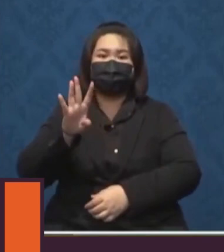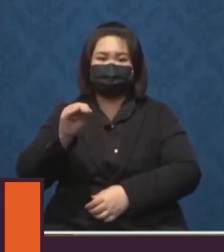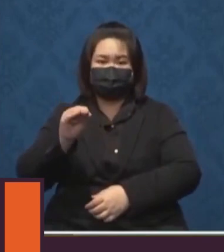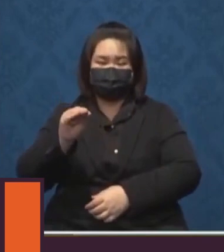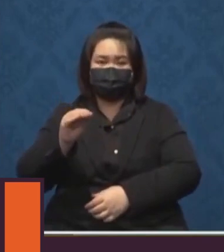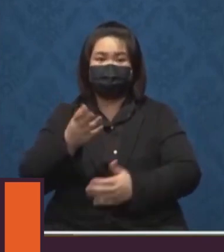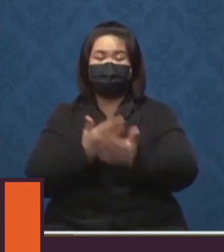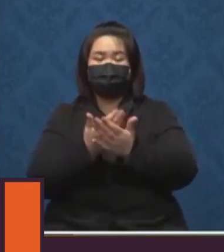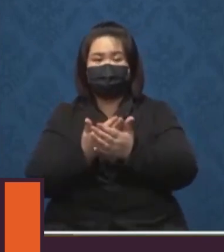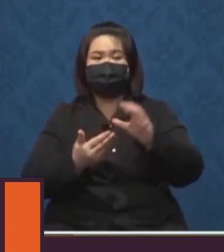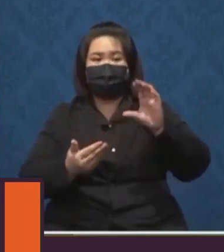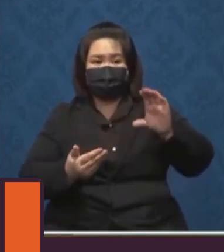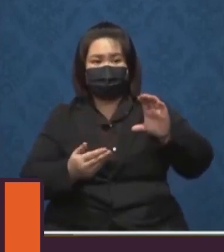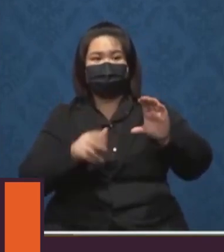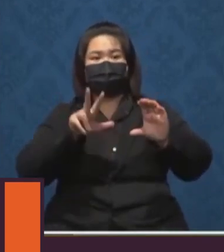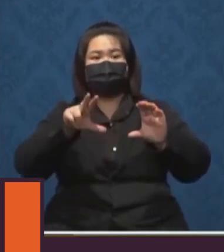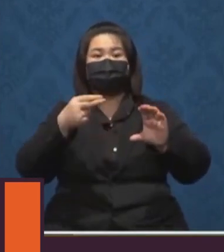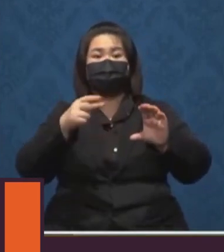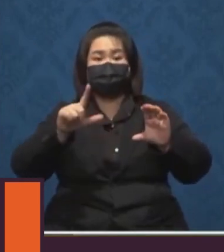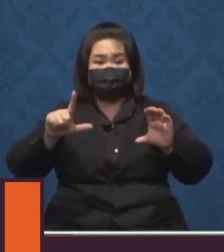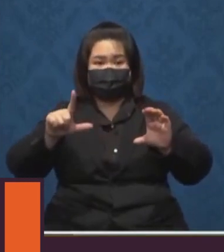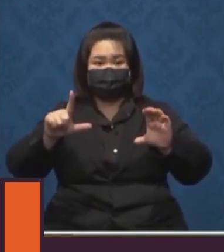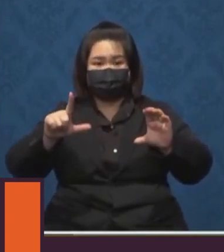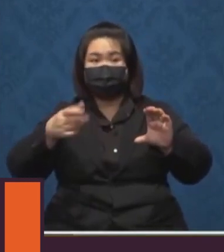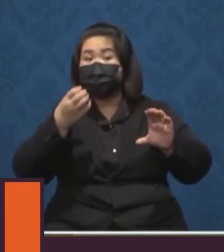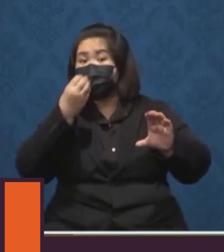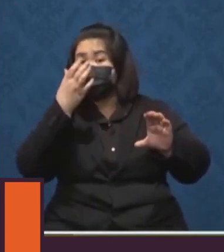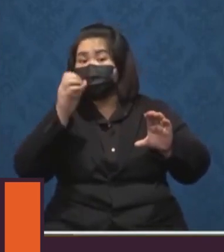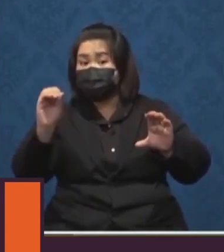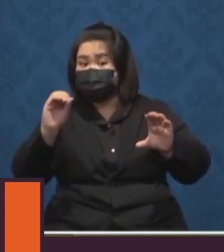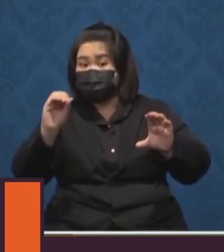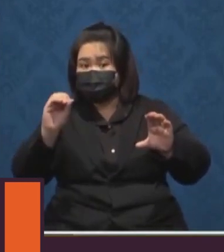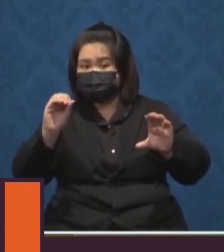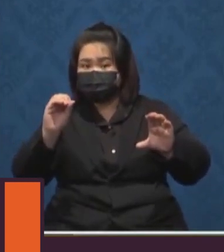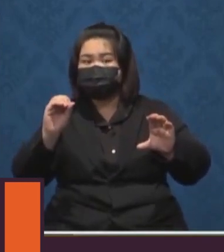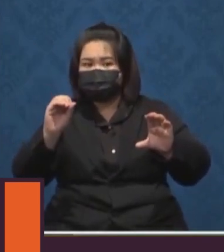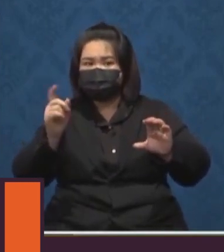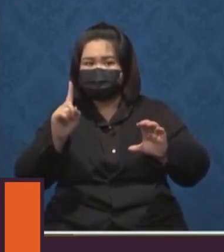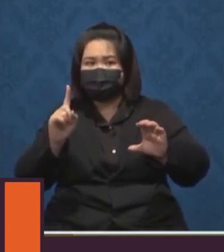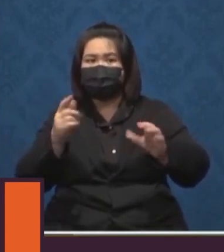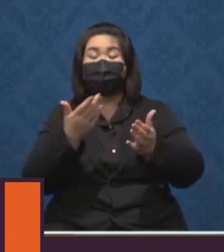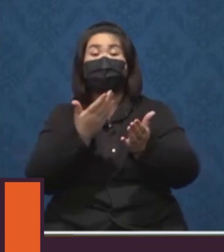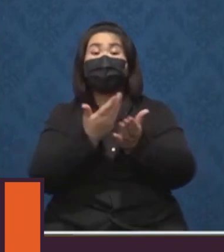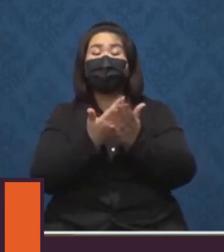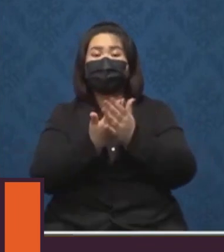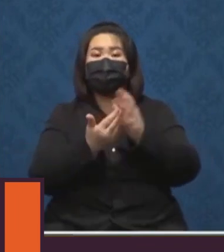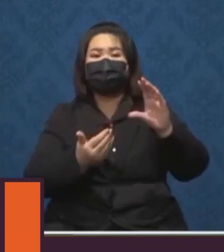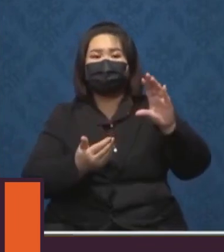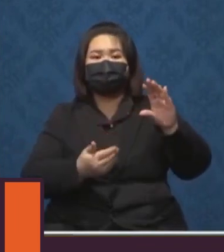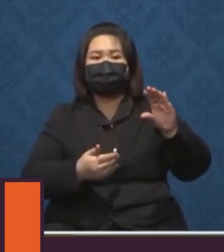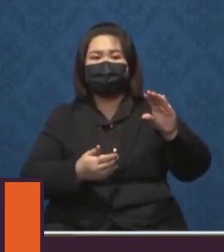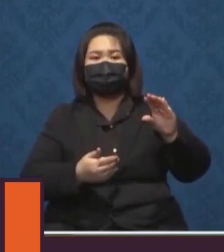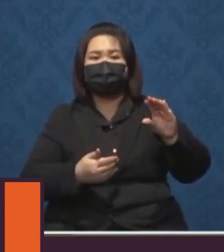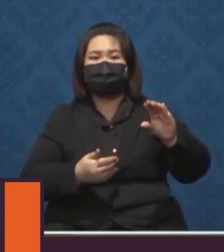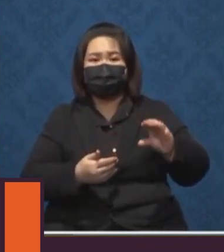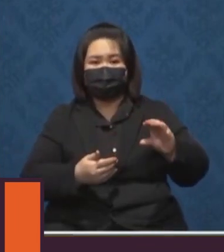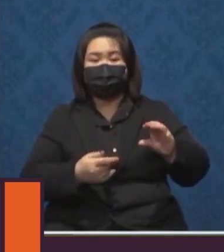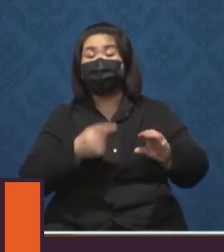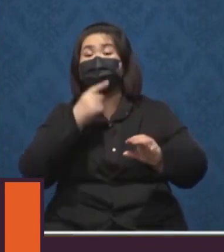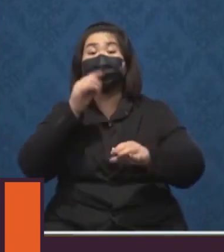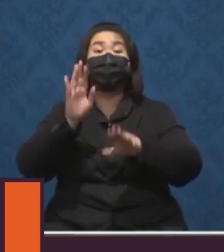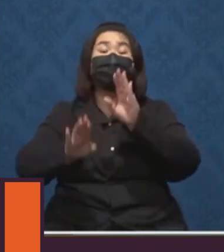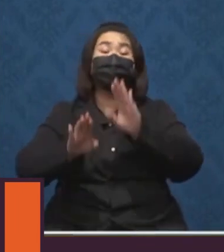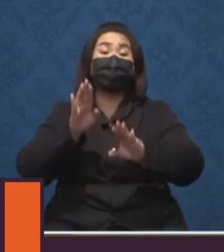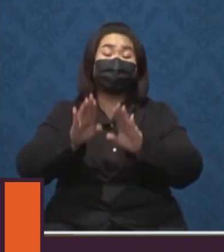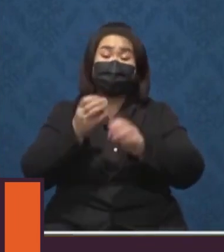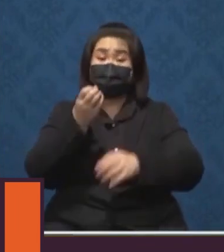องทุนไว้ที่ 30,000 ล้านบาทการไม่คิดดอกเบี้ยเลยจะมีแต่ทำให้มูลค่าเงินนั้นลดลงครับซึ่งหากเปรียบเทียบการไม่คิดดอกเบี้ย